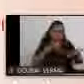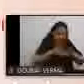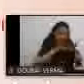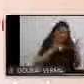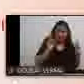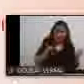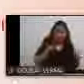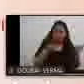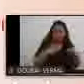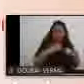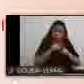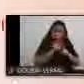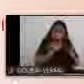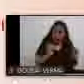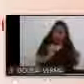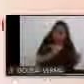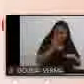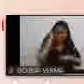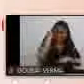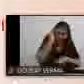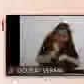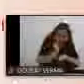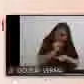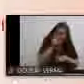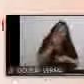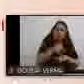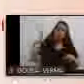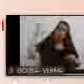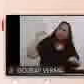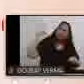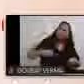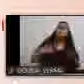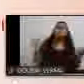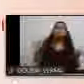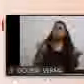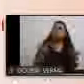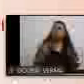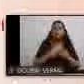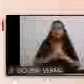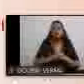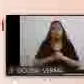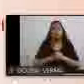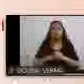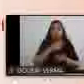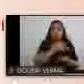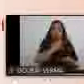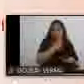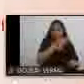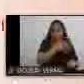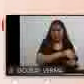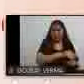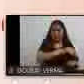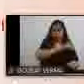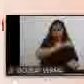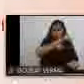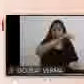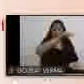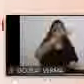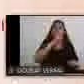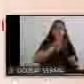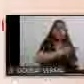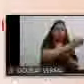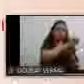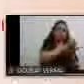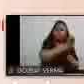provide karne ka. The biggest advantage is that the child's development in all areas